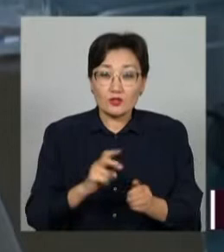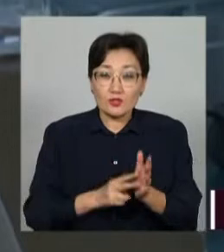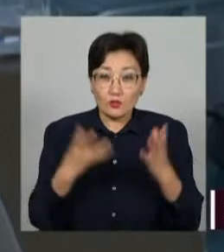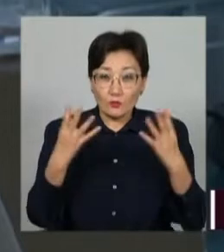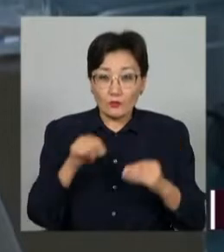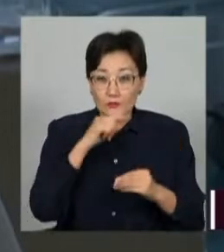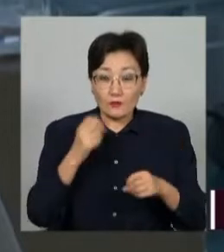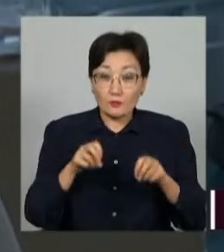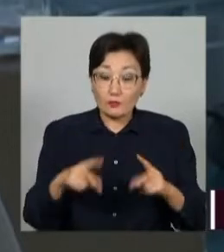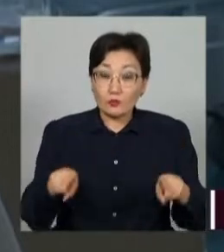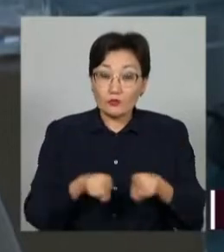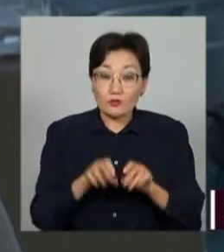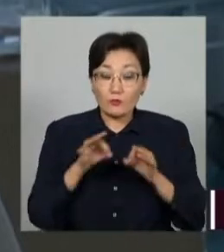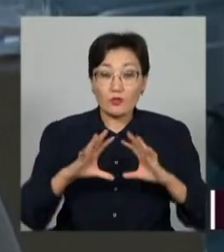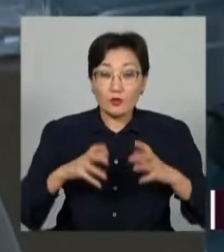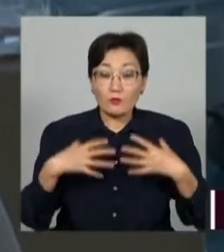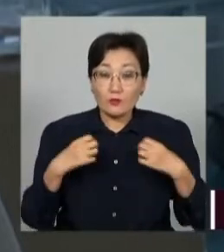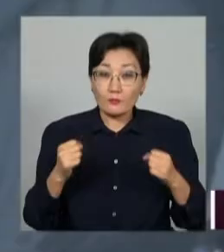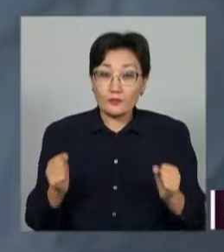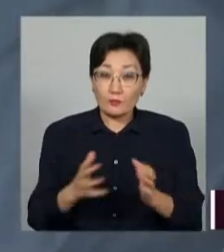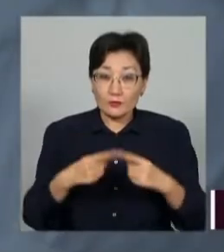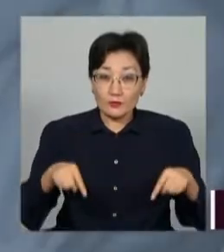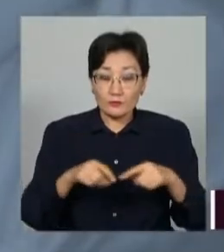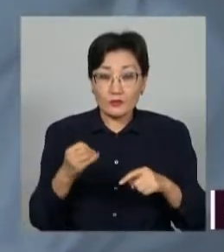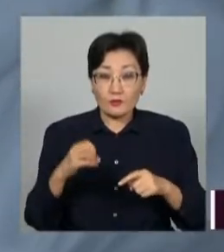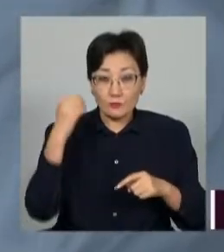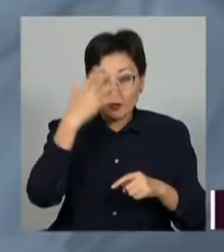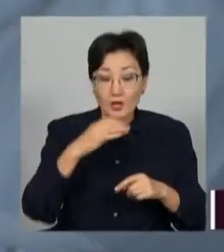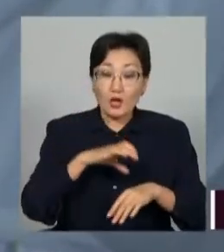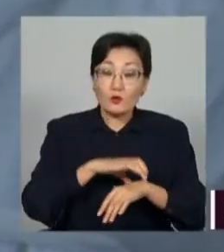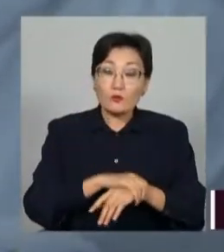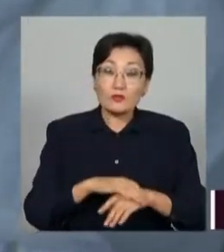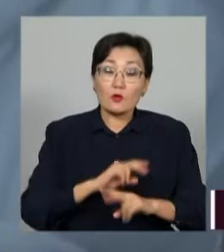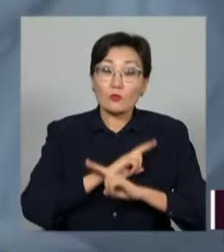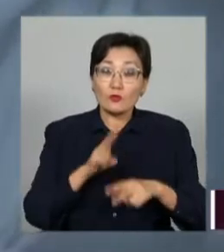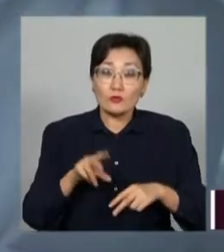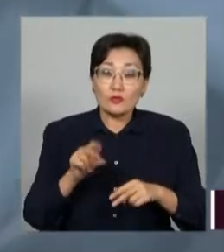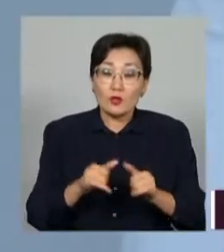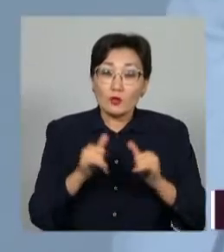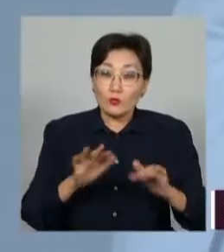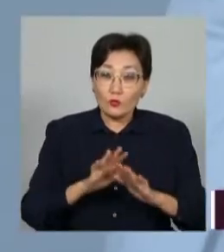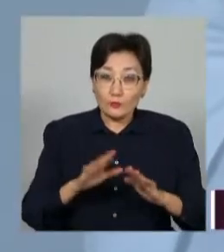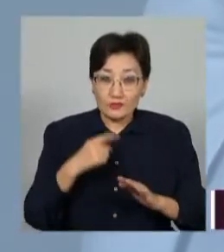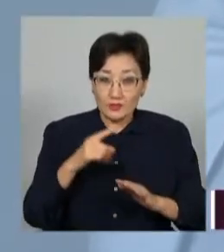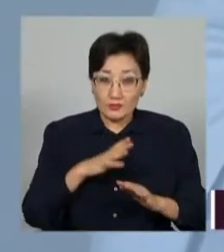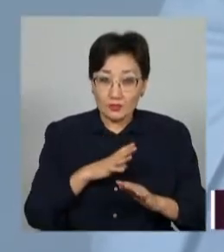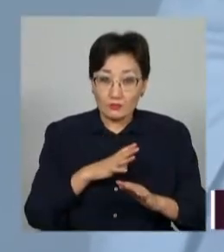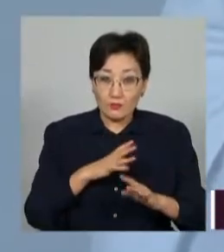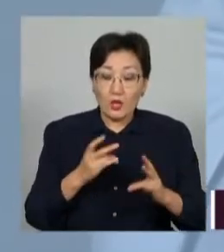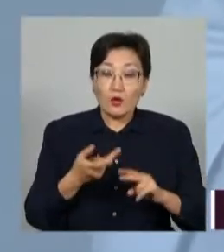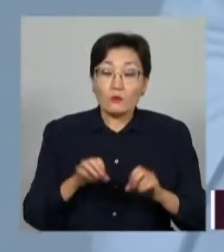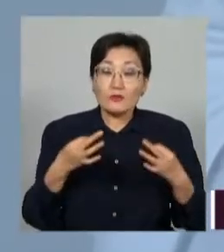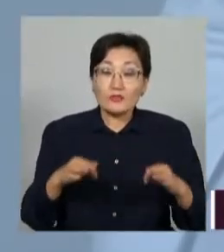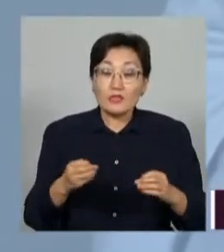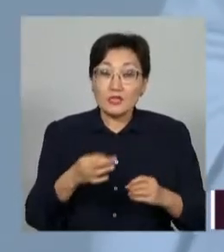Ресей мамандары осылай дейді. Дүниежүзілік денсаулық сақтау ұйымы оңтүстік африкалық штамнан өлім жітімнің көп еместігін де алға тартты. Десе де